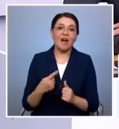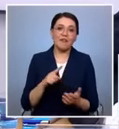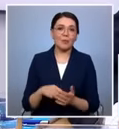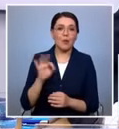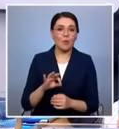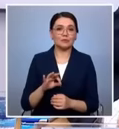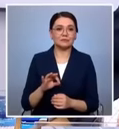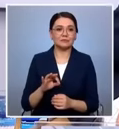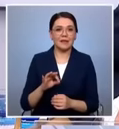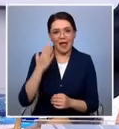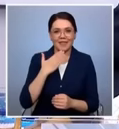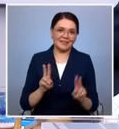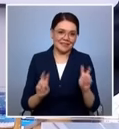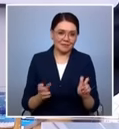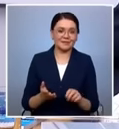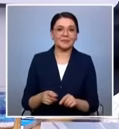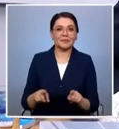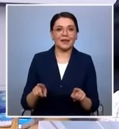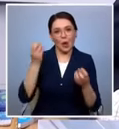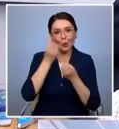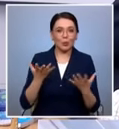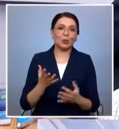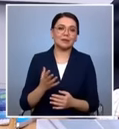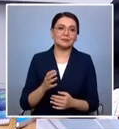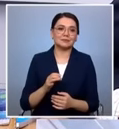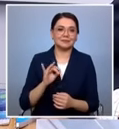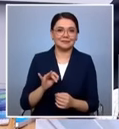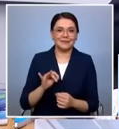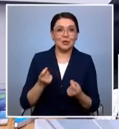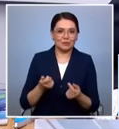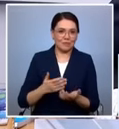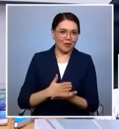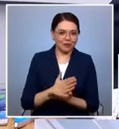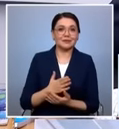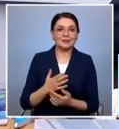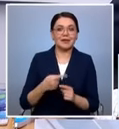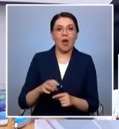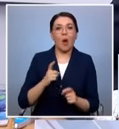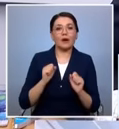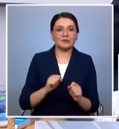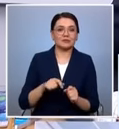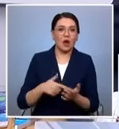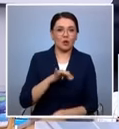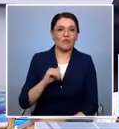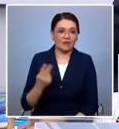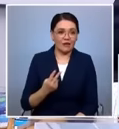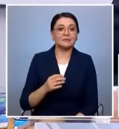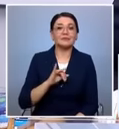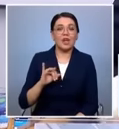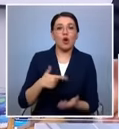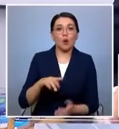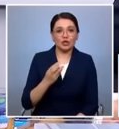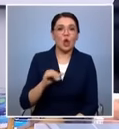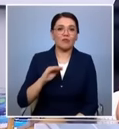будут совмещать и юбилей Уфы, и выборы главы региона. Ну, это первое, что мне пришло в голову. Ну, как можно вот